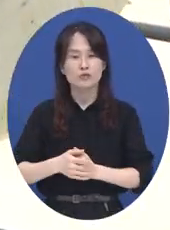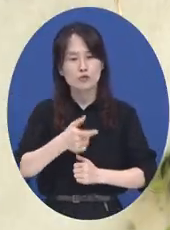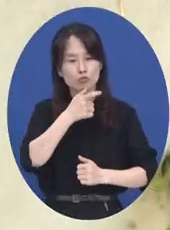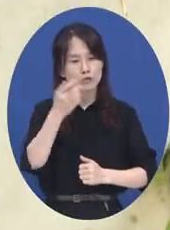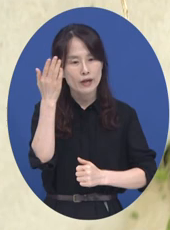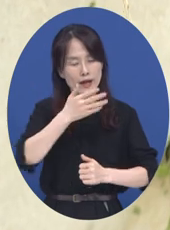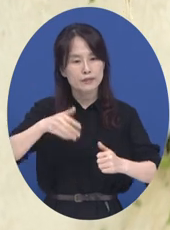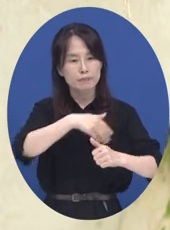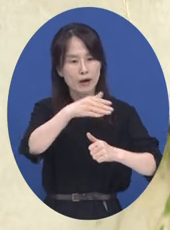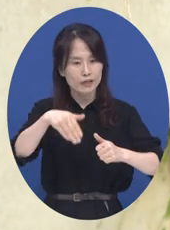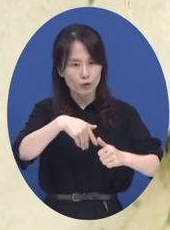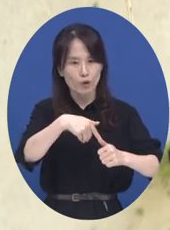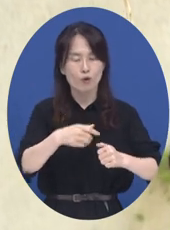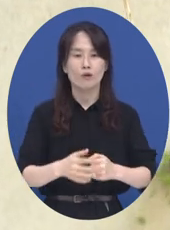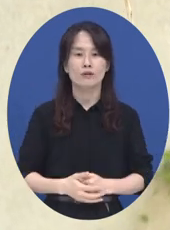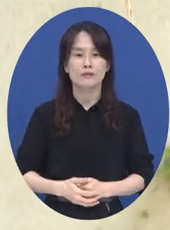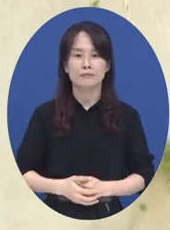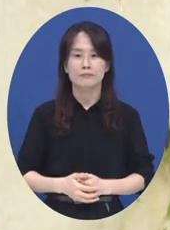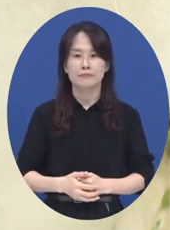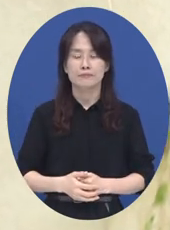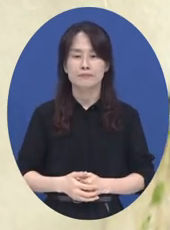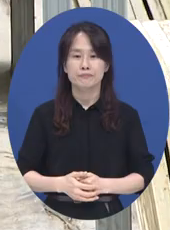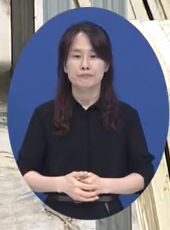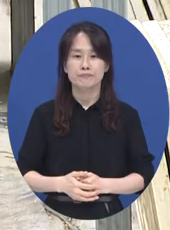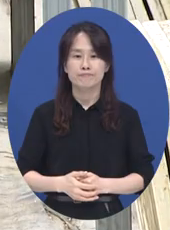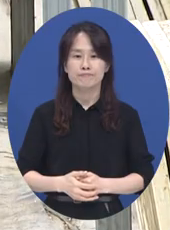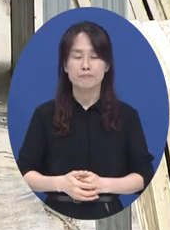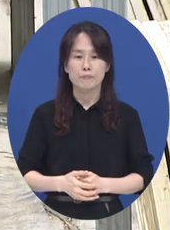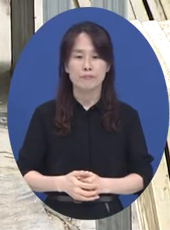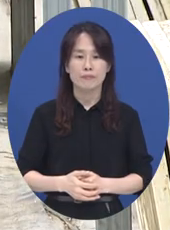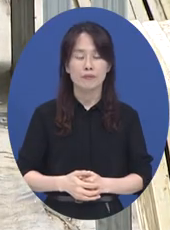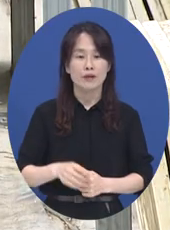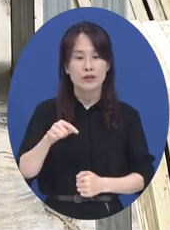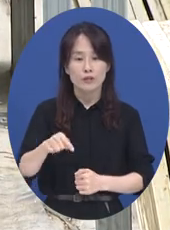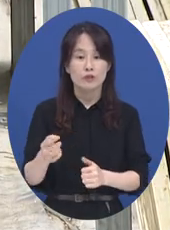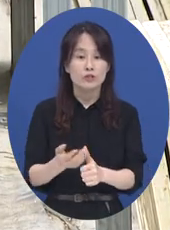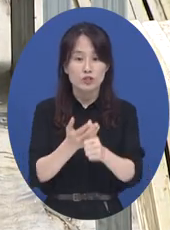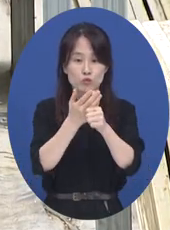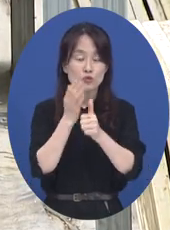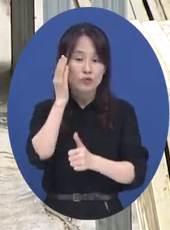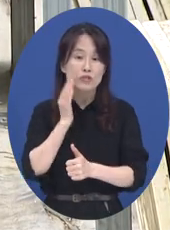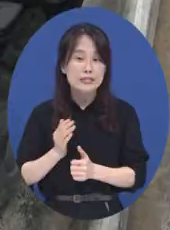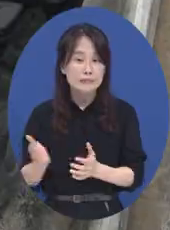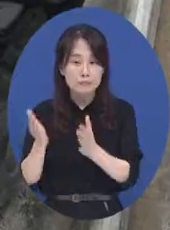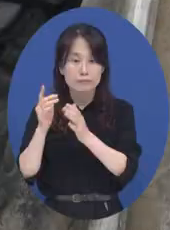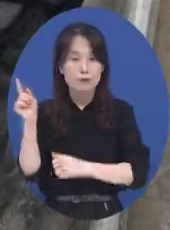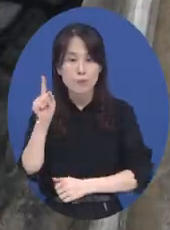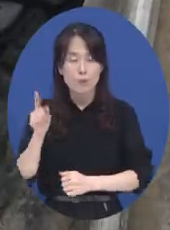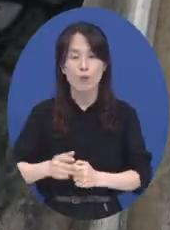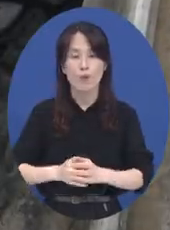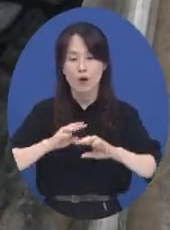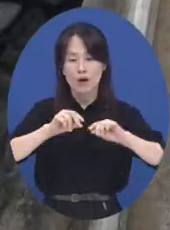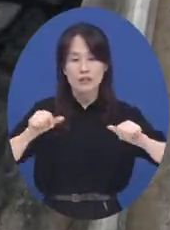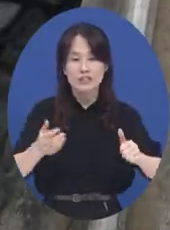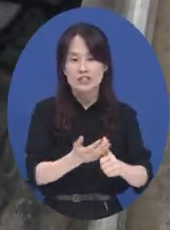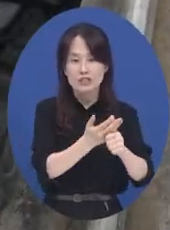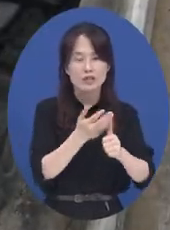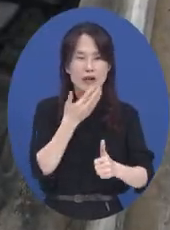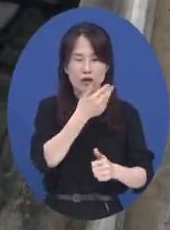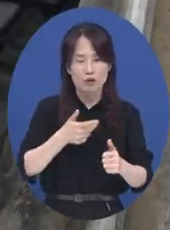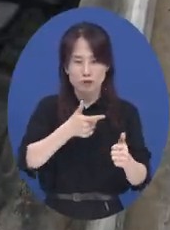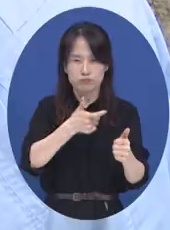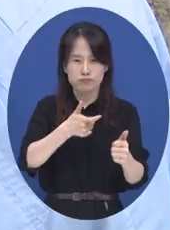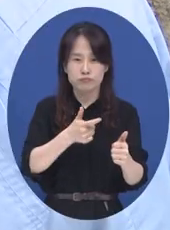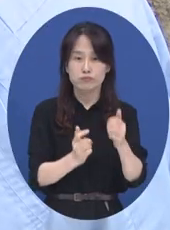사육에 적합한 수질 환경을 만들어줍니다. 특히 아쿠아포닉스에서 생산된 입채소는 토경재배나 화학 비료를 쓴 채소에